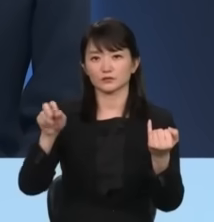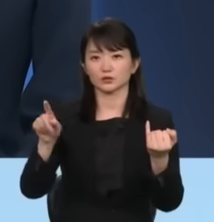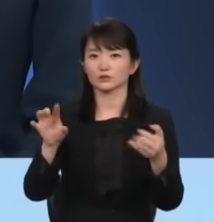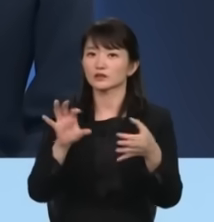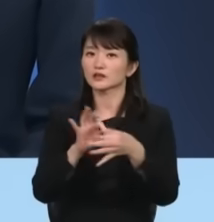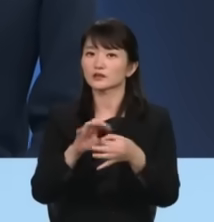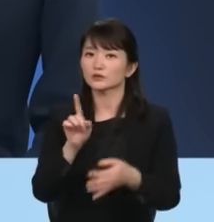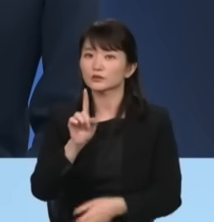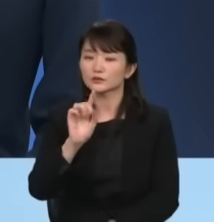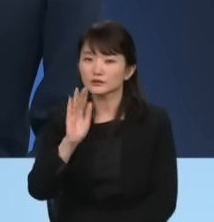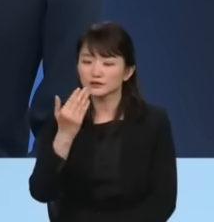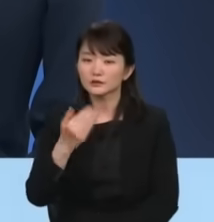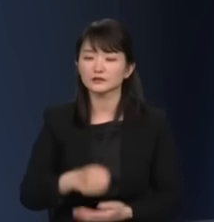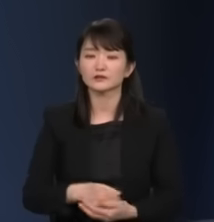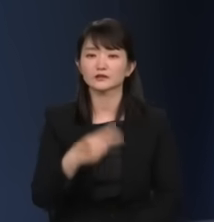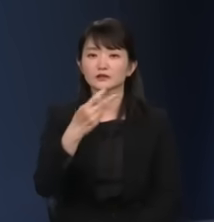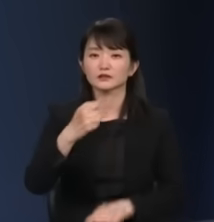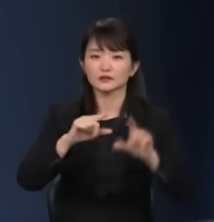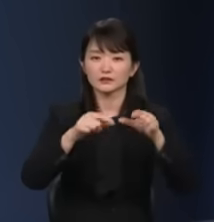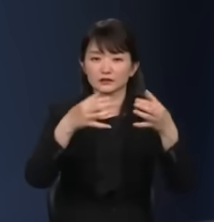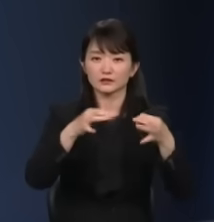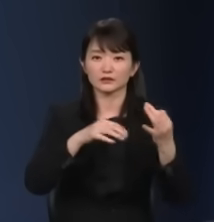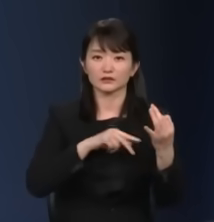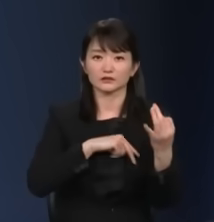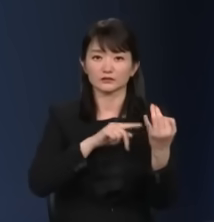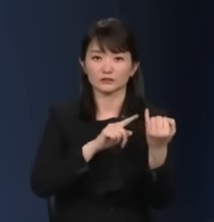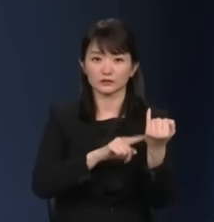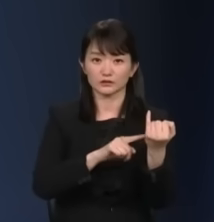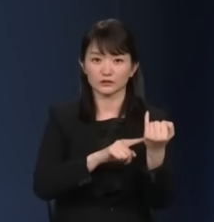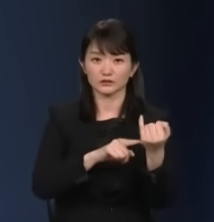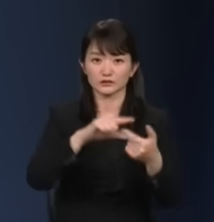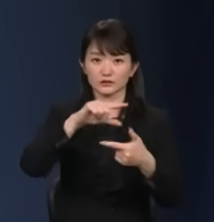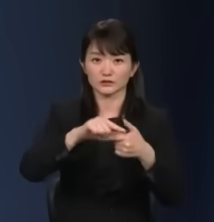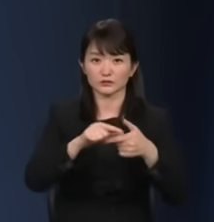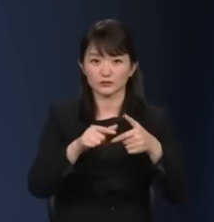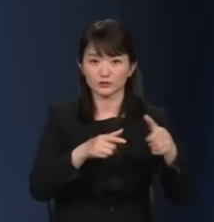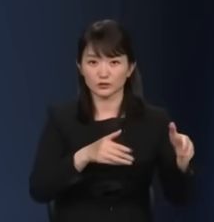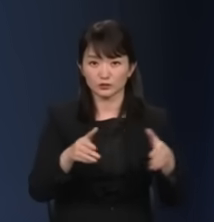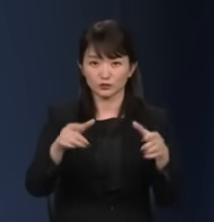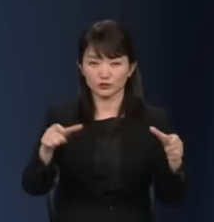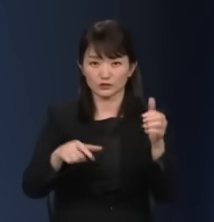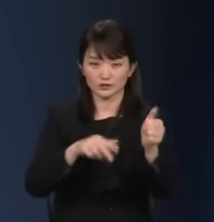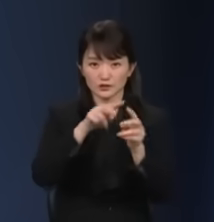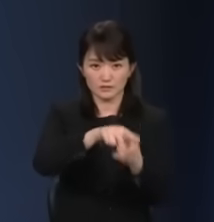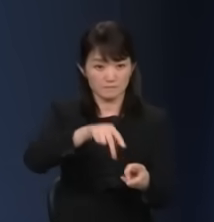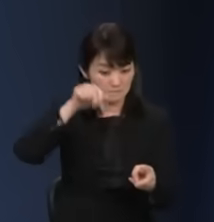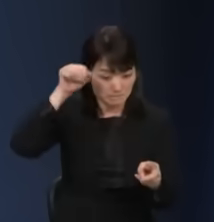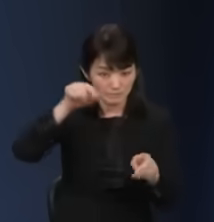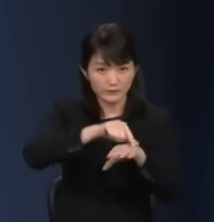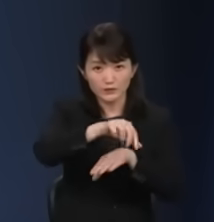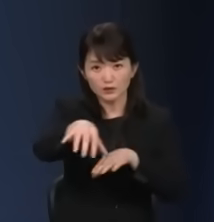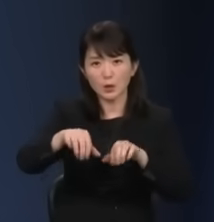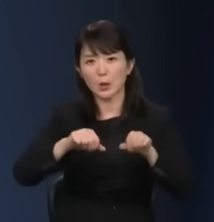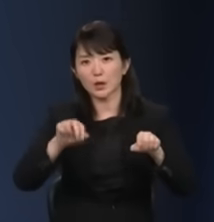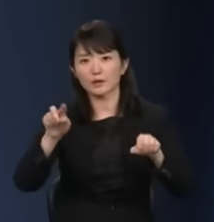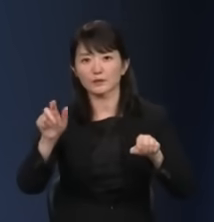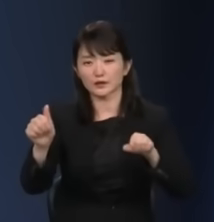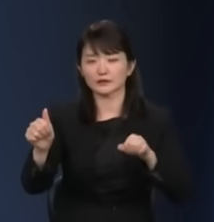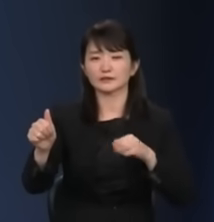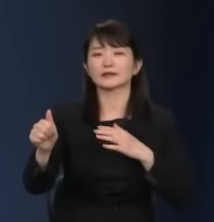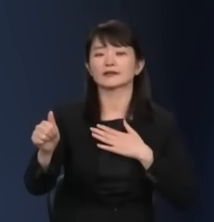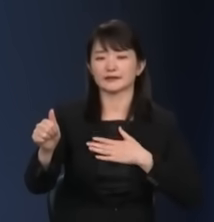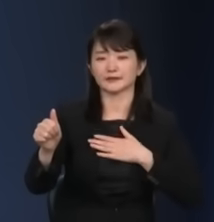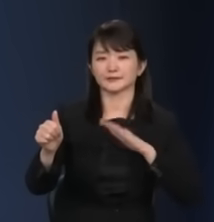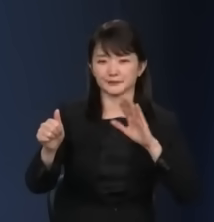건가요? 네, 2017년에 김영선 전 의원이 경남도지사에 출마를 합니다. 지역에서 활동하면서 명 씨와 알게 된